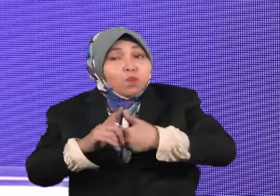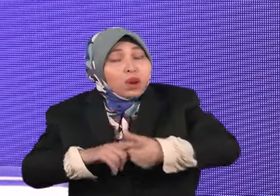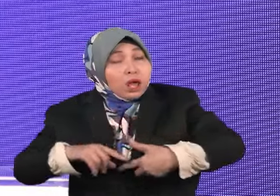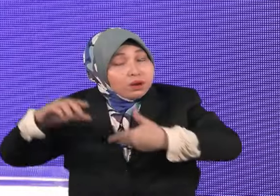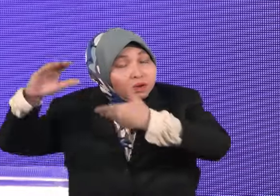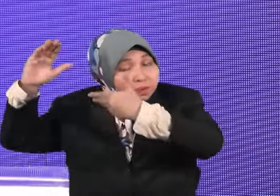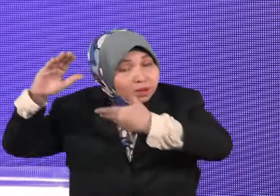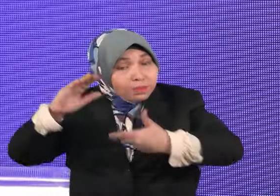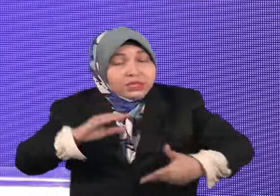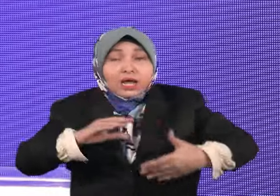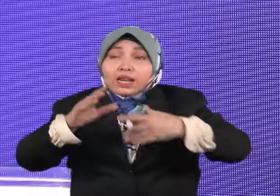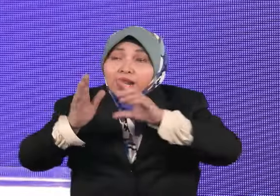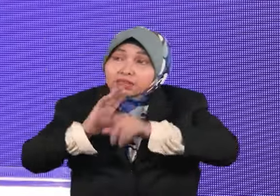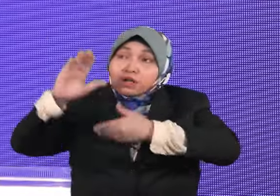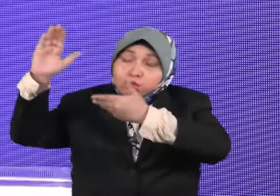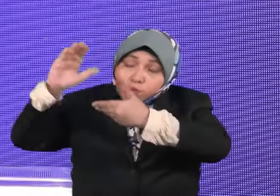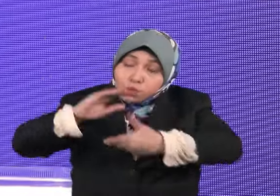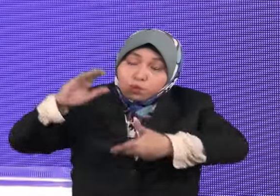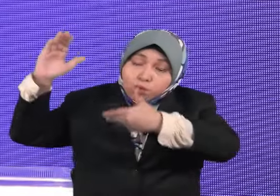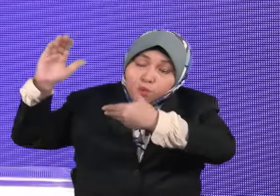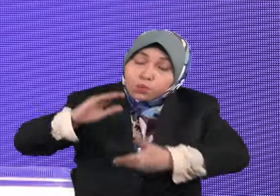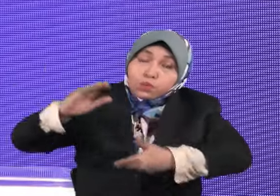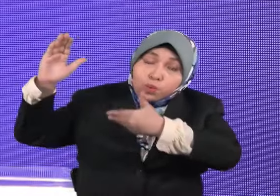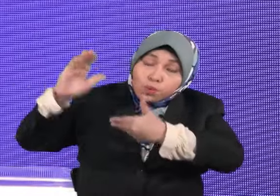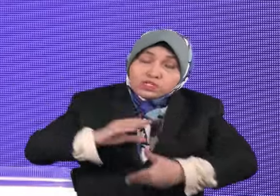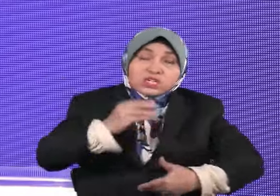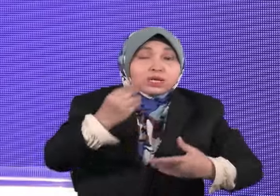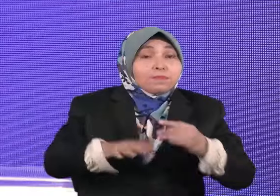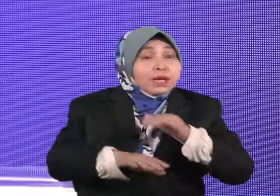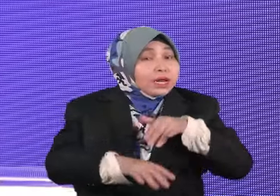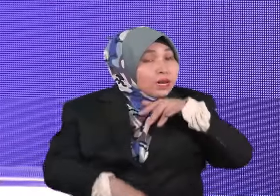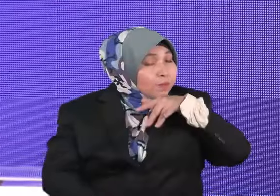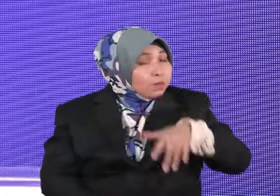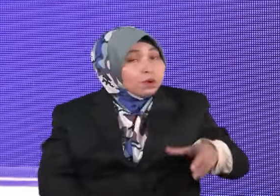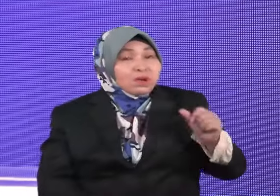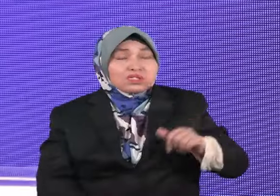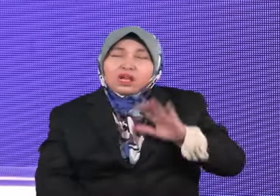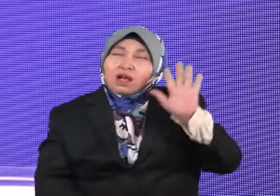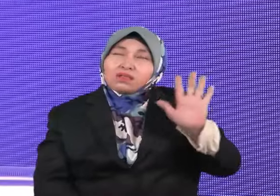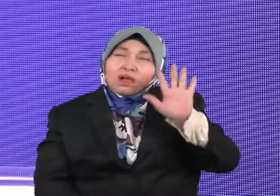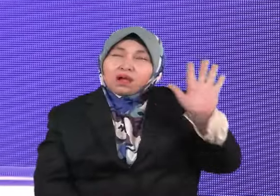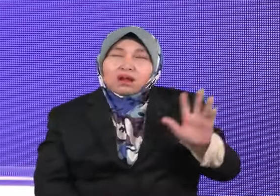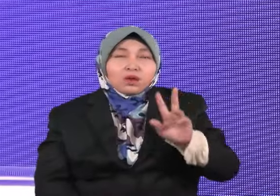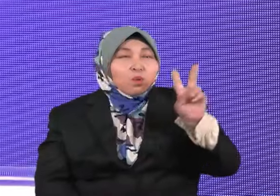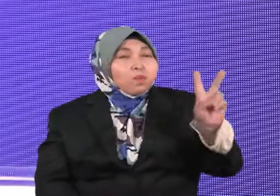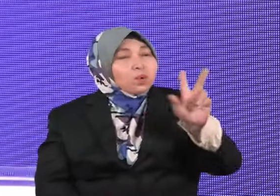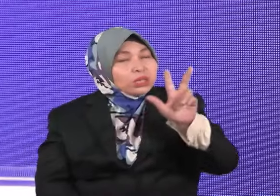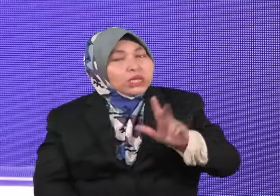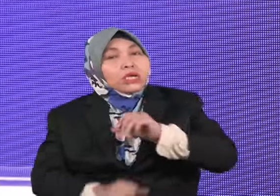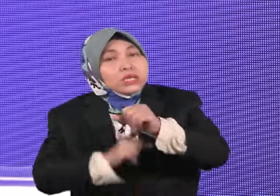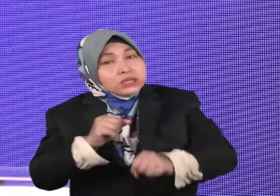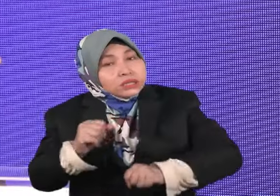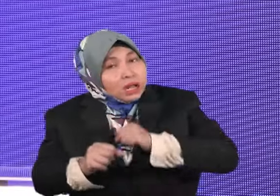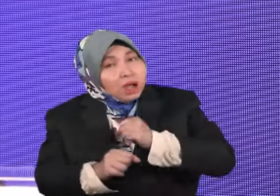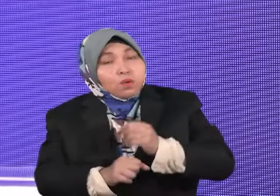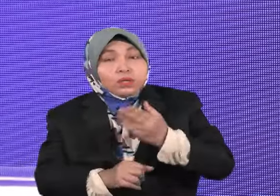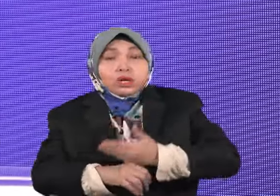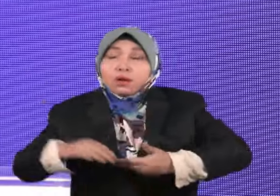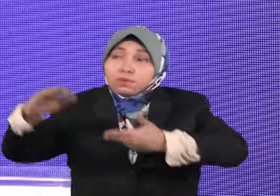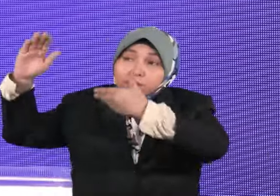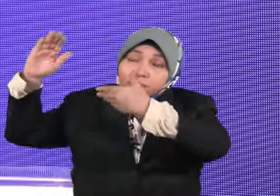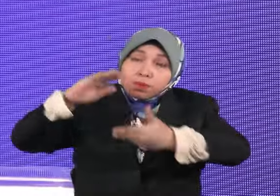turunlah sedikit demi sedikit kepada Nabi Muhammad sallallahu alaihi wasallam dalam masa sekitar 23 tahun, dan penurunannya